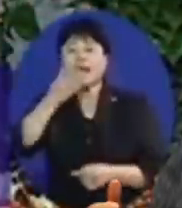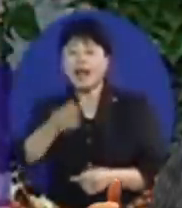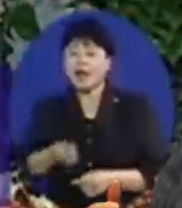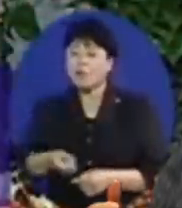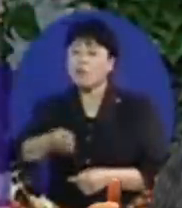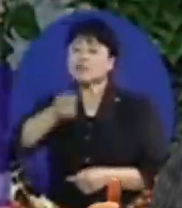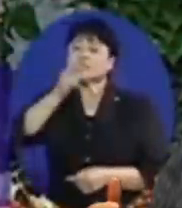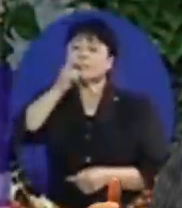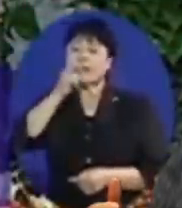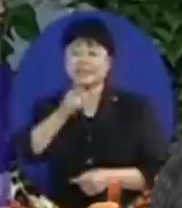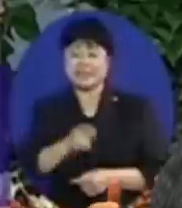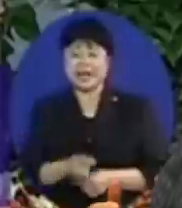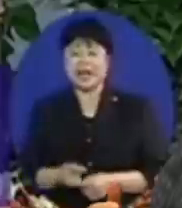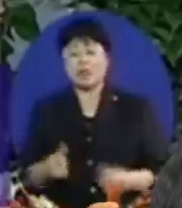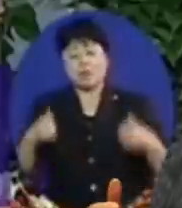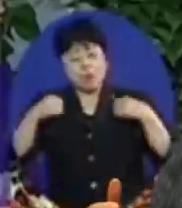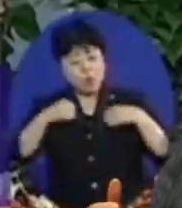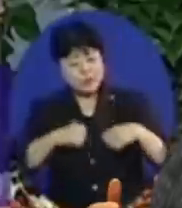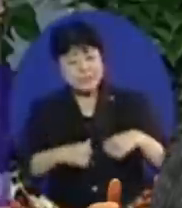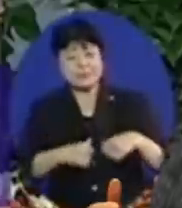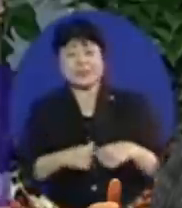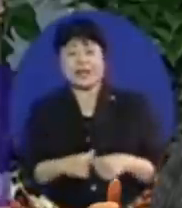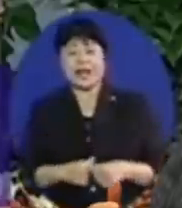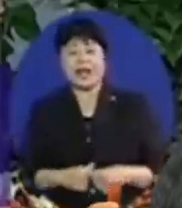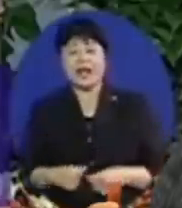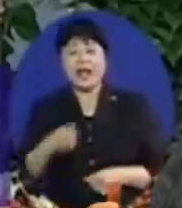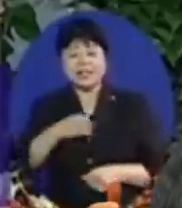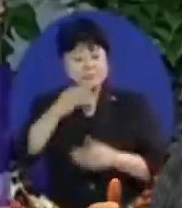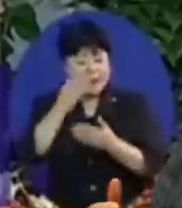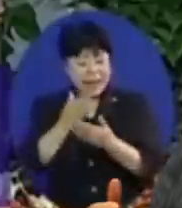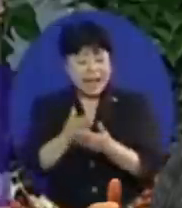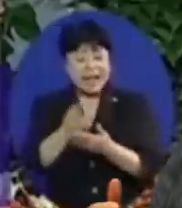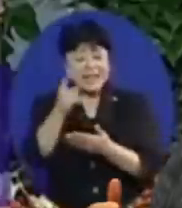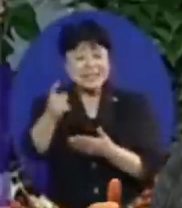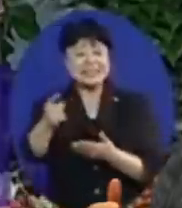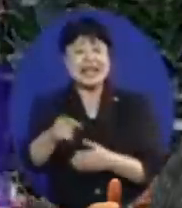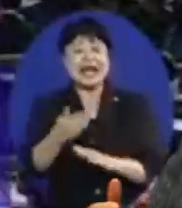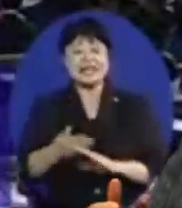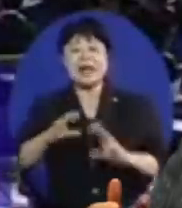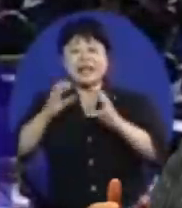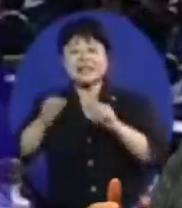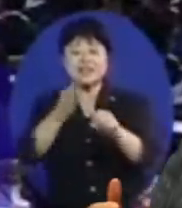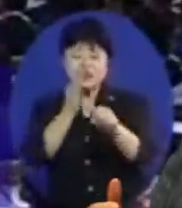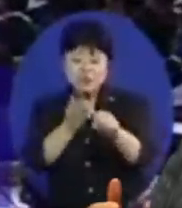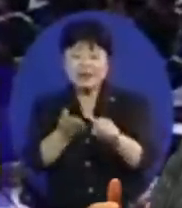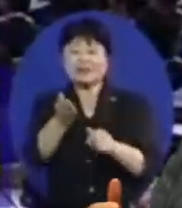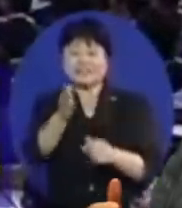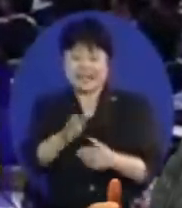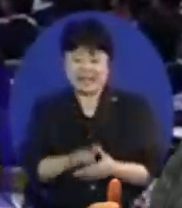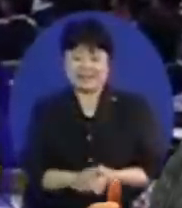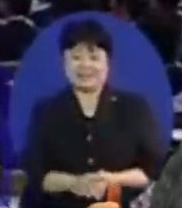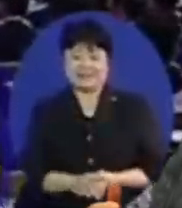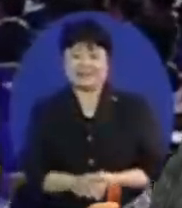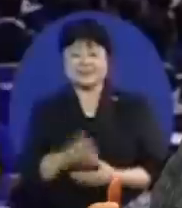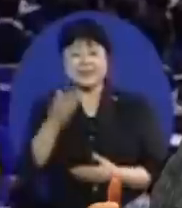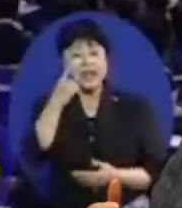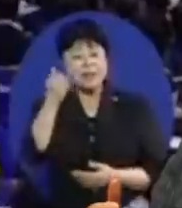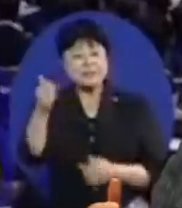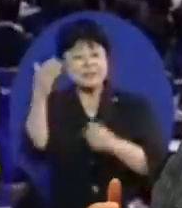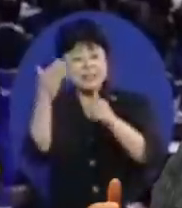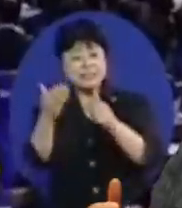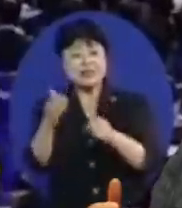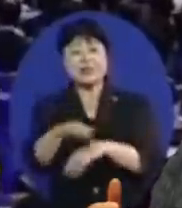먹을까 무엇을 마실까 무엇을 입을까 하지 말라. 이는 다 이방인들이 구하는 것이라. 너희